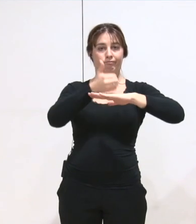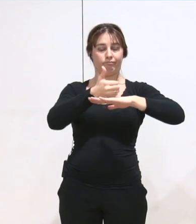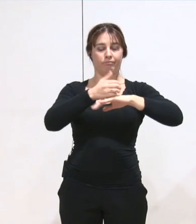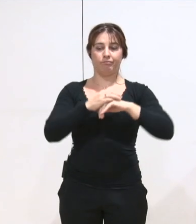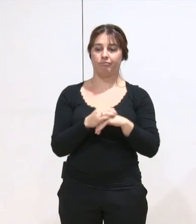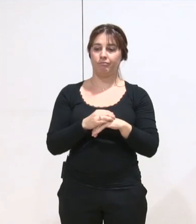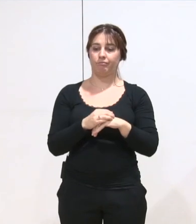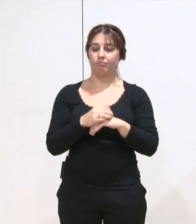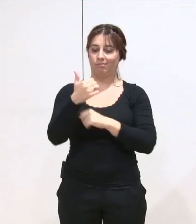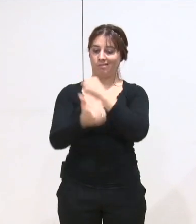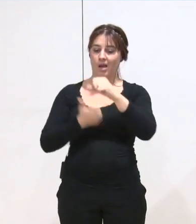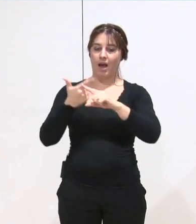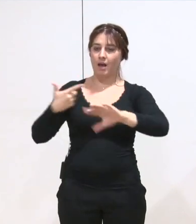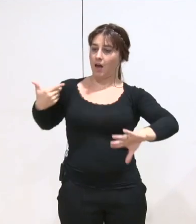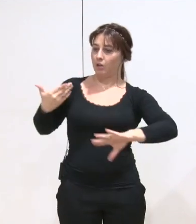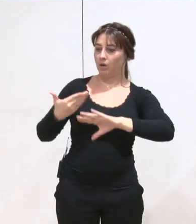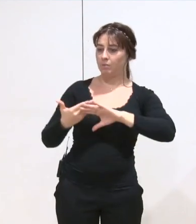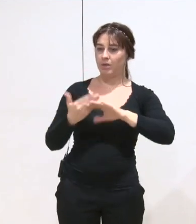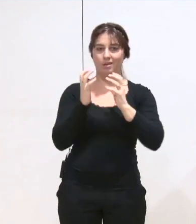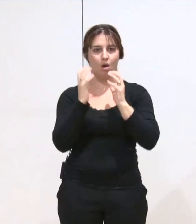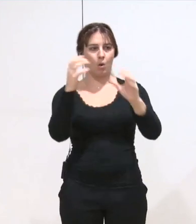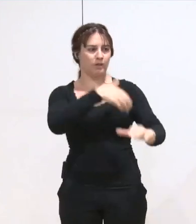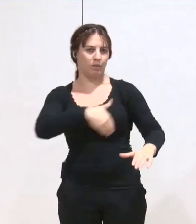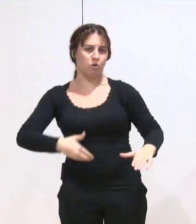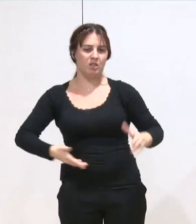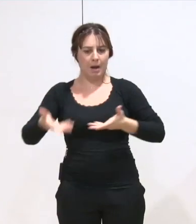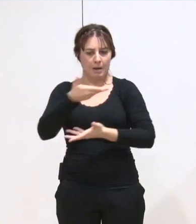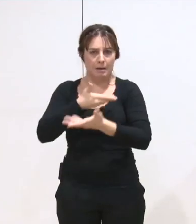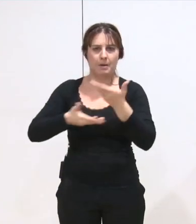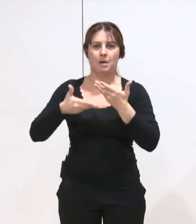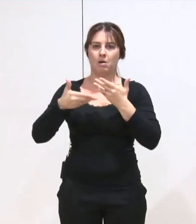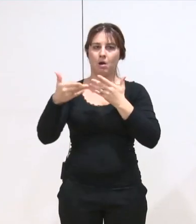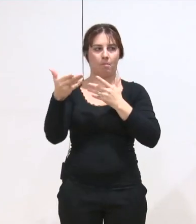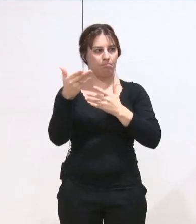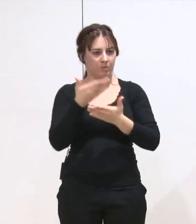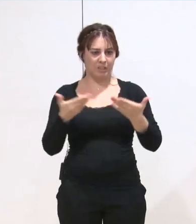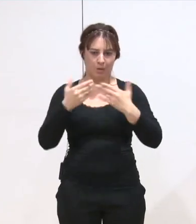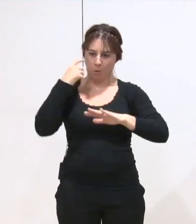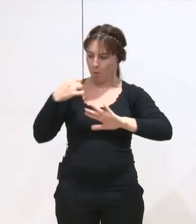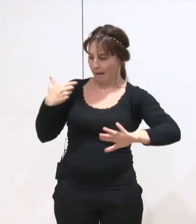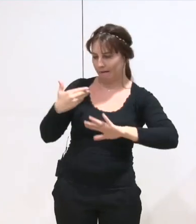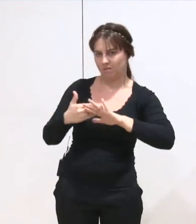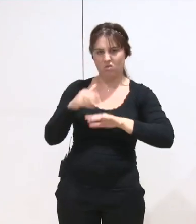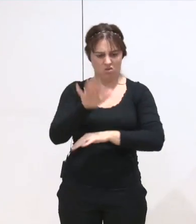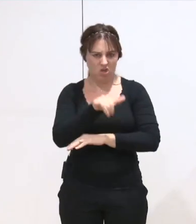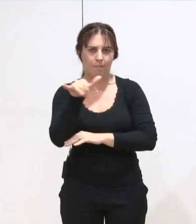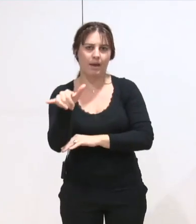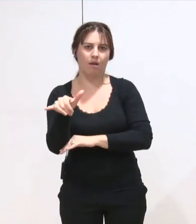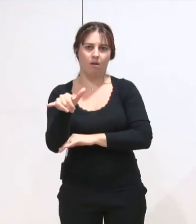18 mois au cours desquels les commissions du conseil municipal n'ont jamais été saisies d'un état des lieux d'une réflexion, d'un